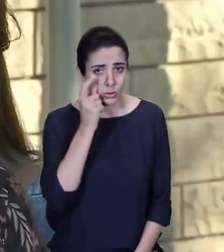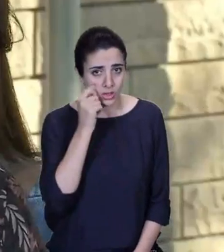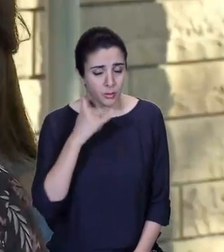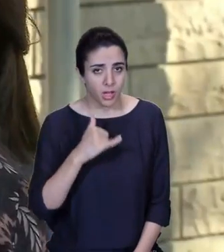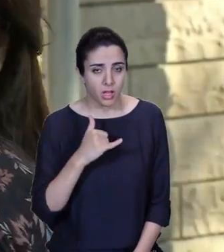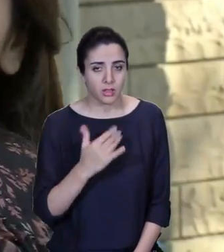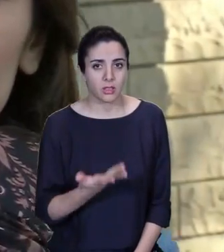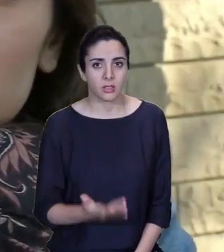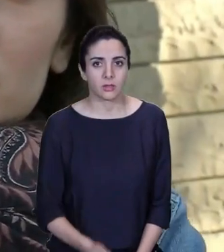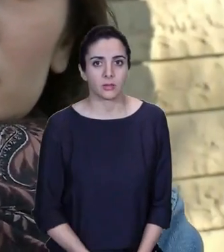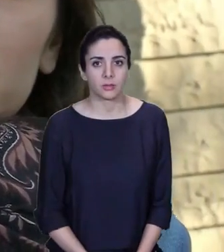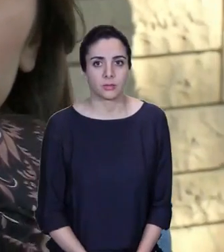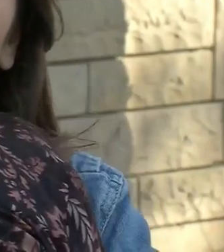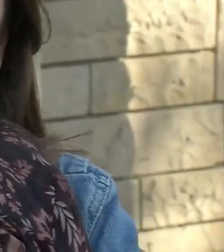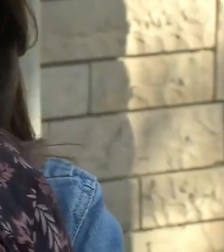özledim.